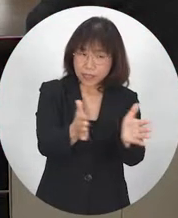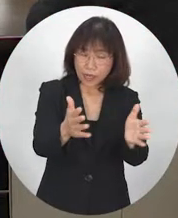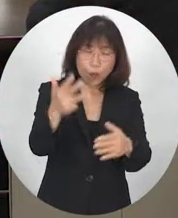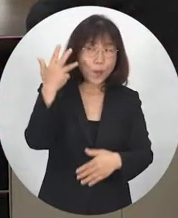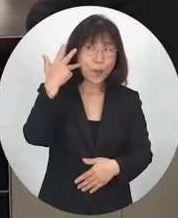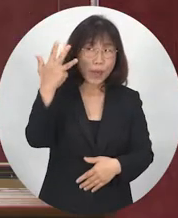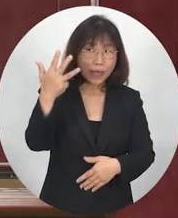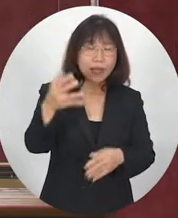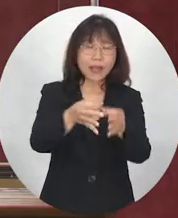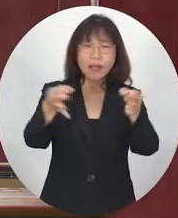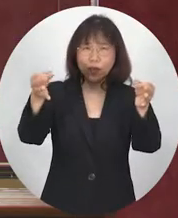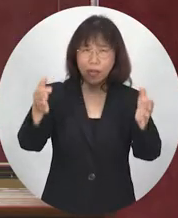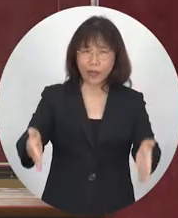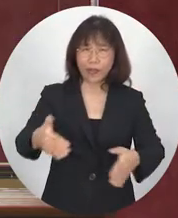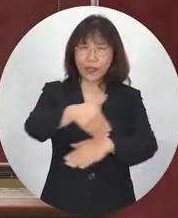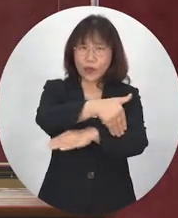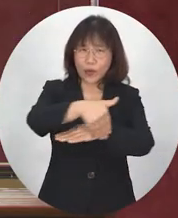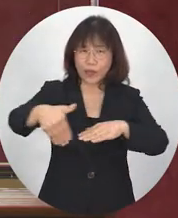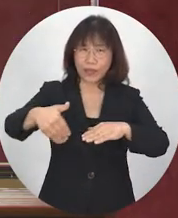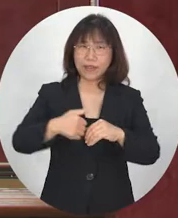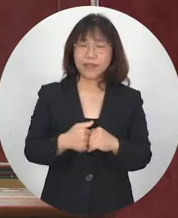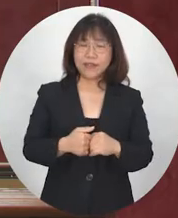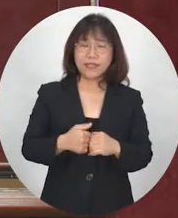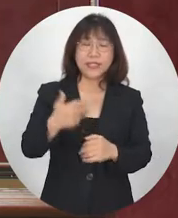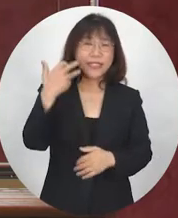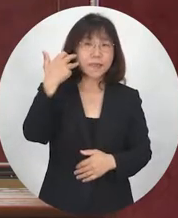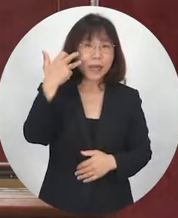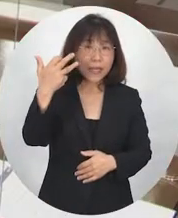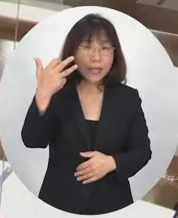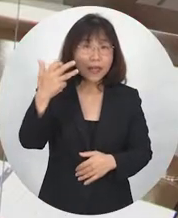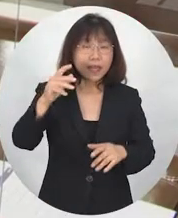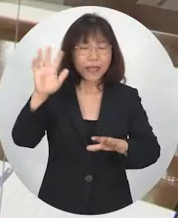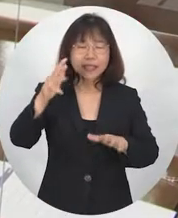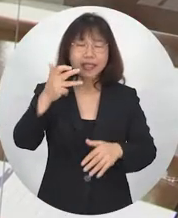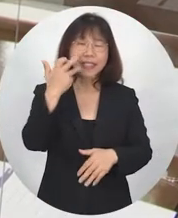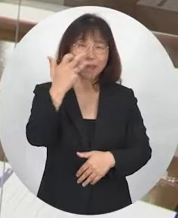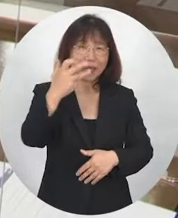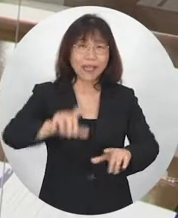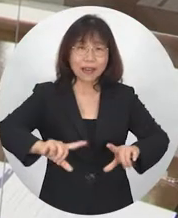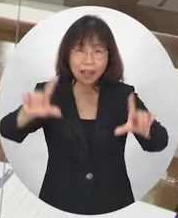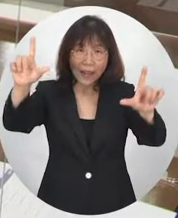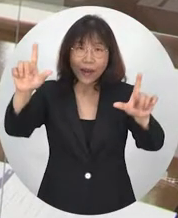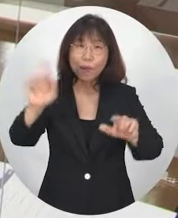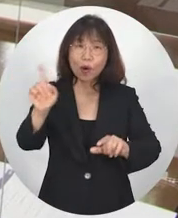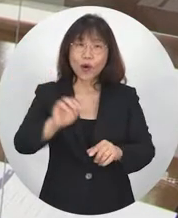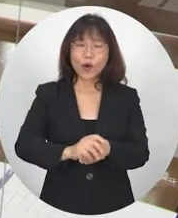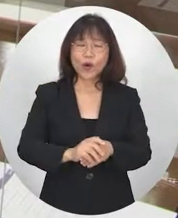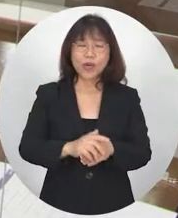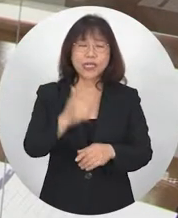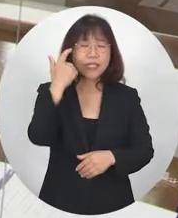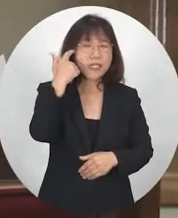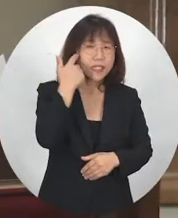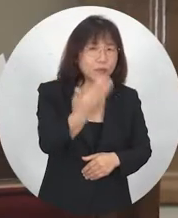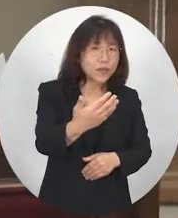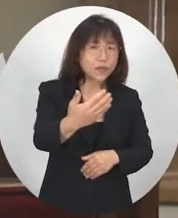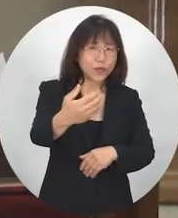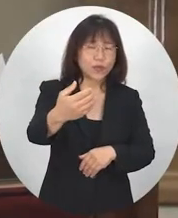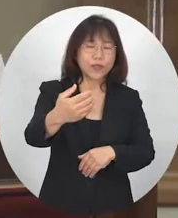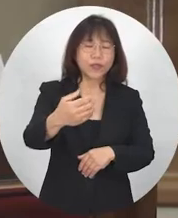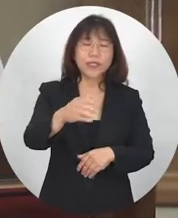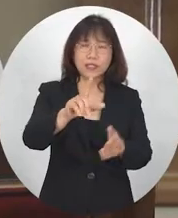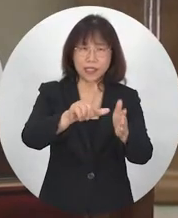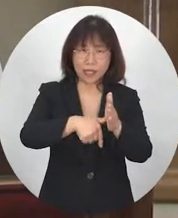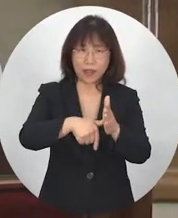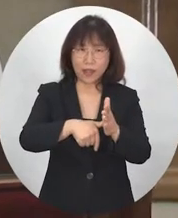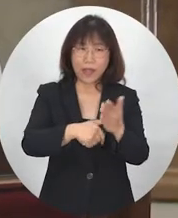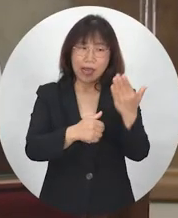시작으로 8일간의 회기를 시작했습니다. 다음 날인 18일에 열린 제2차 본회의에서는 집행부에 대한 구정질문의 시간을